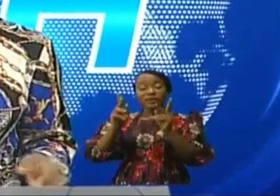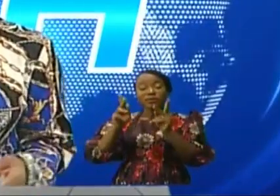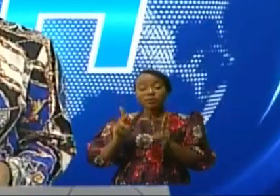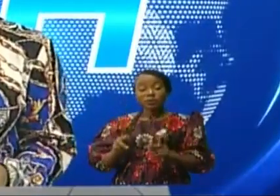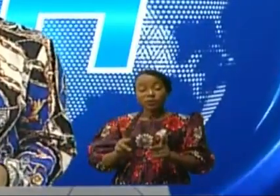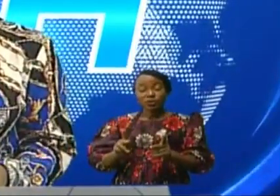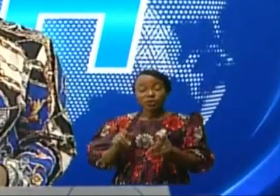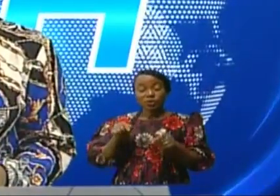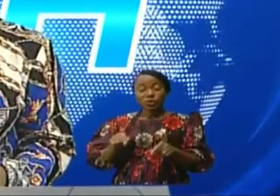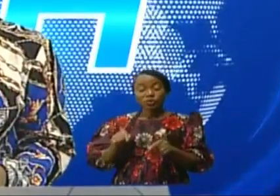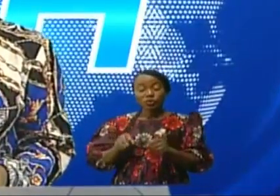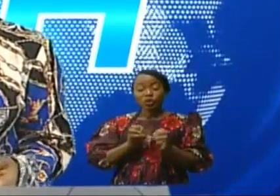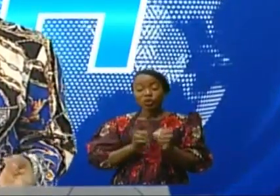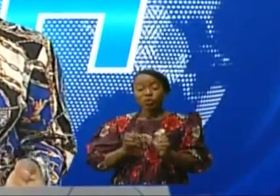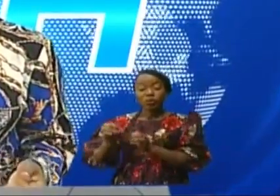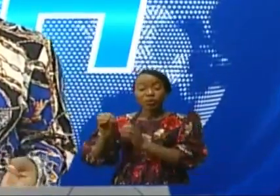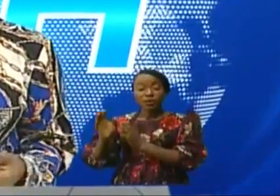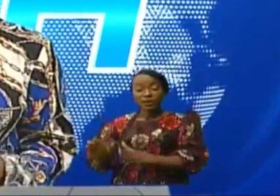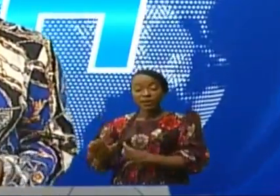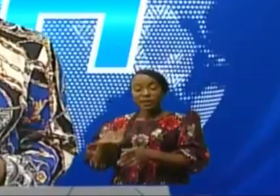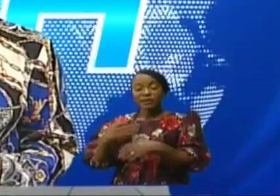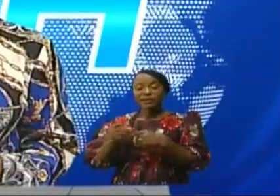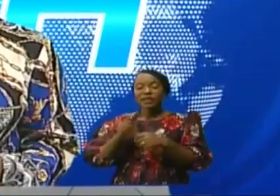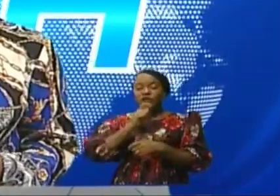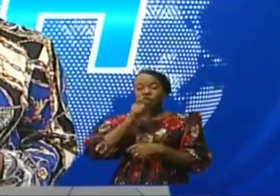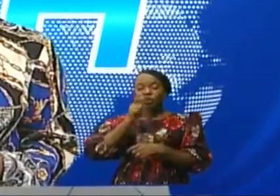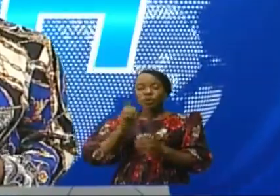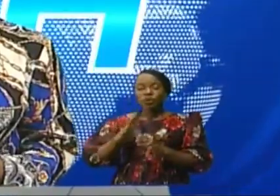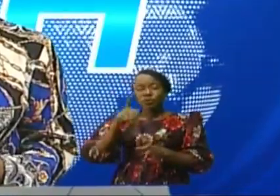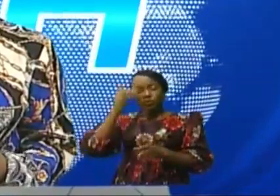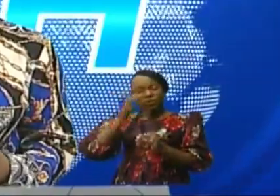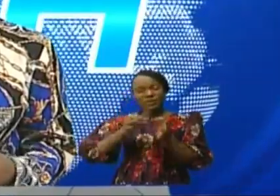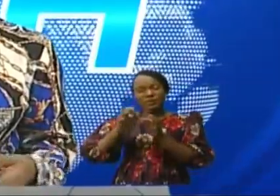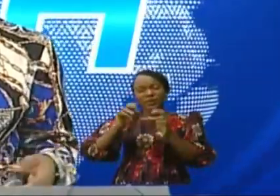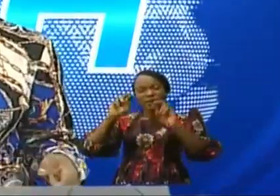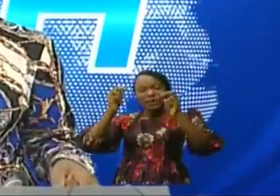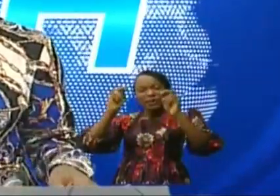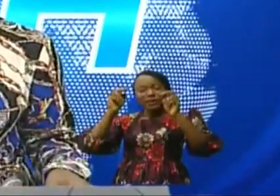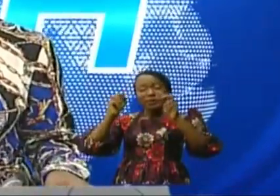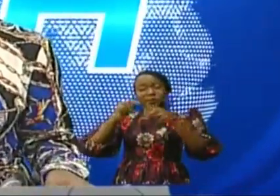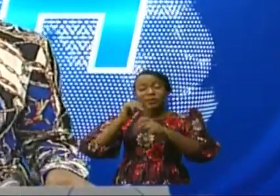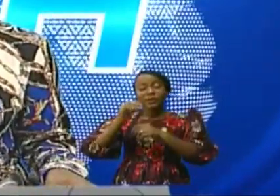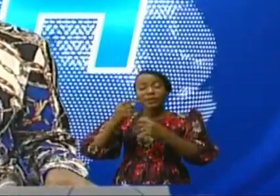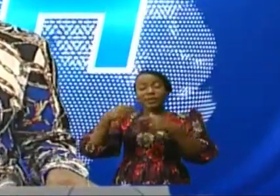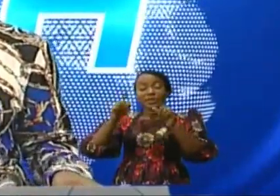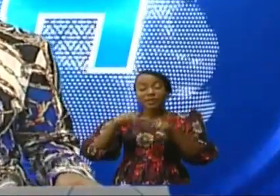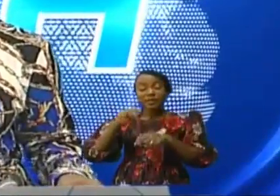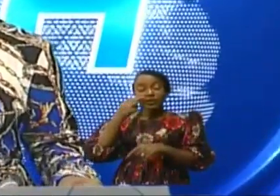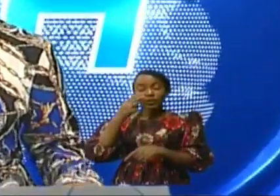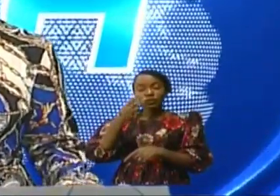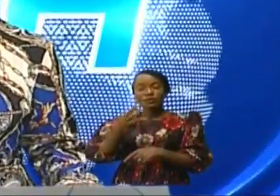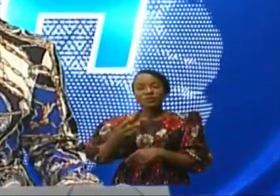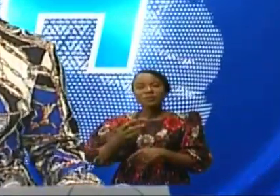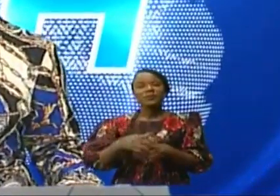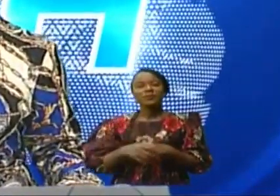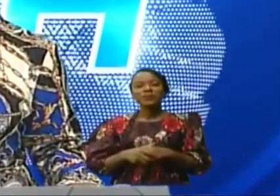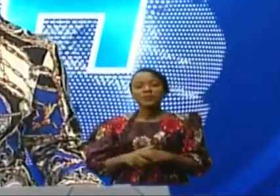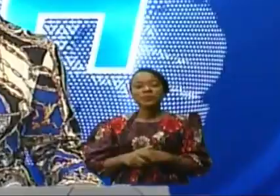tenu un point de presse pour expliquer le thème de l'année et les contours de cette journée. On en parle avec Rodé